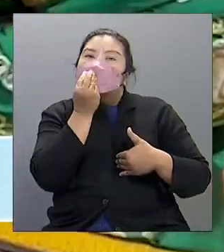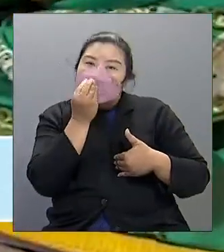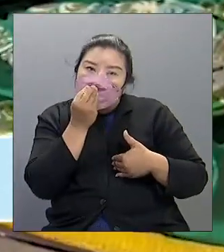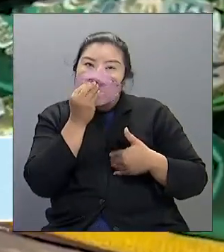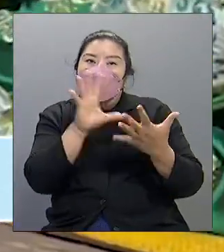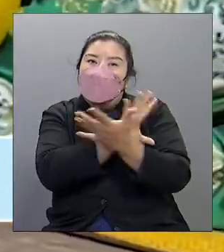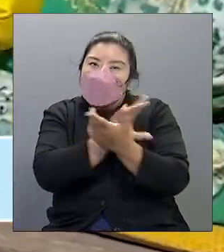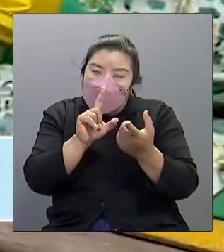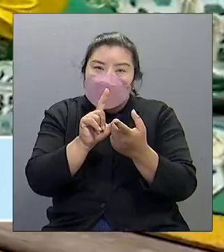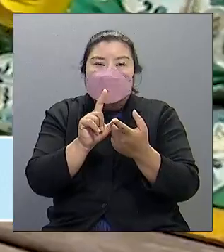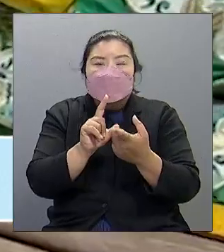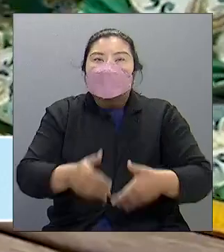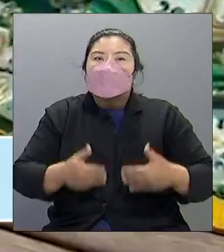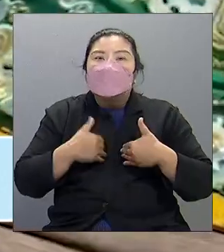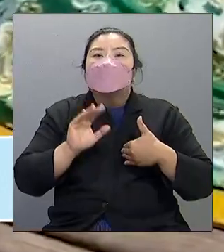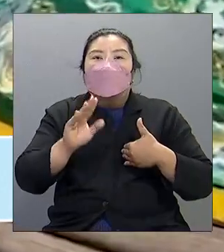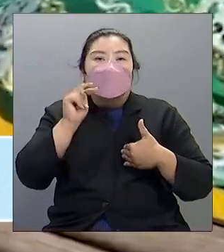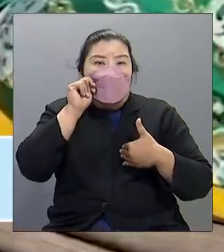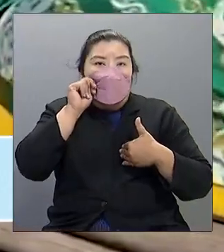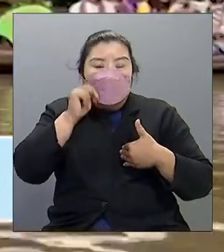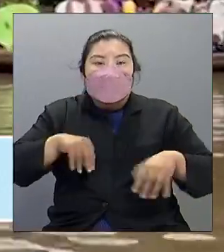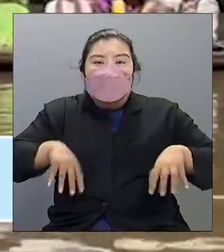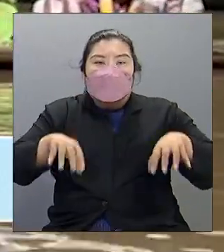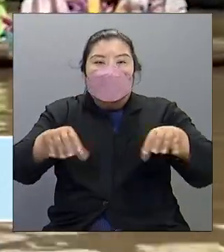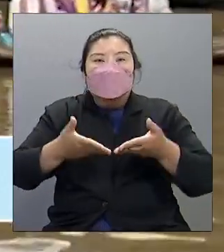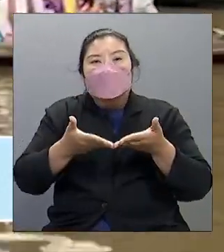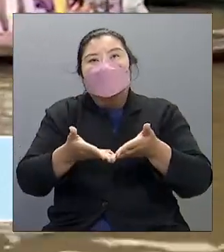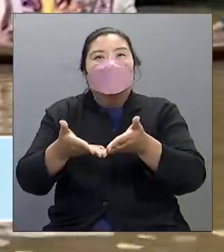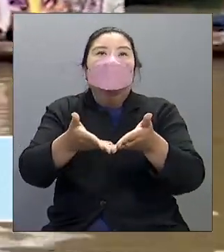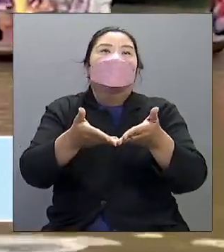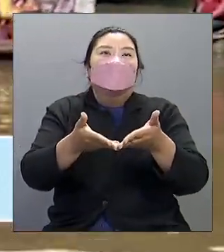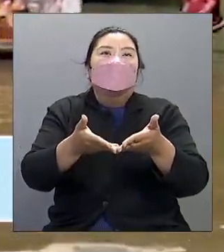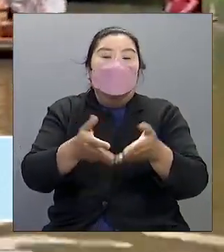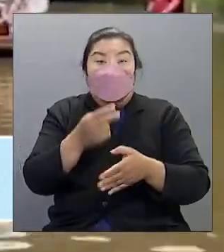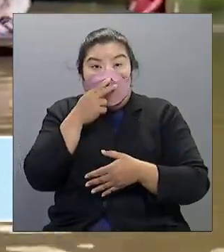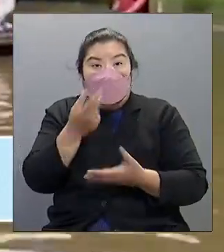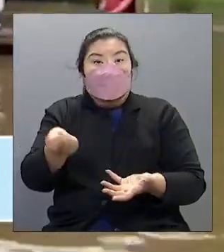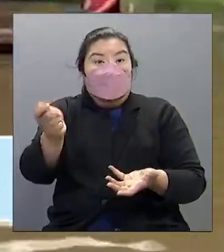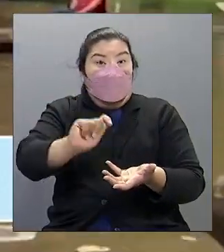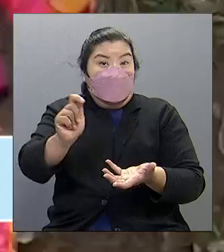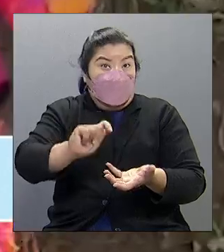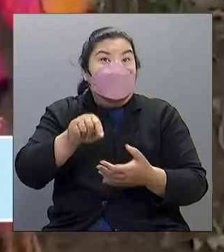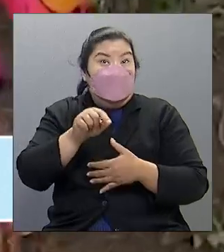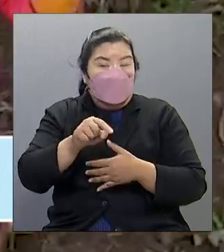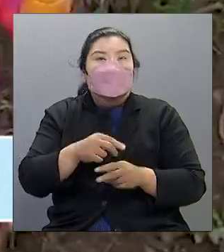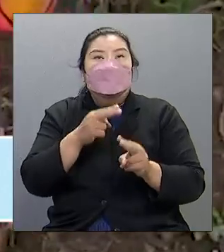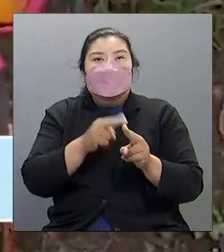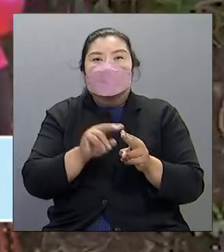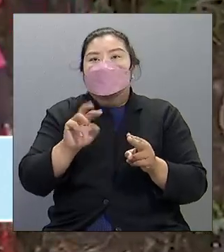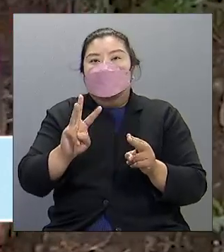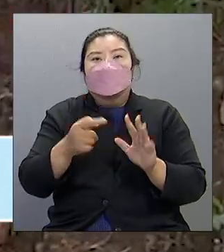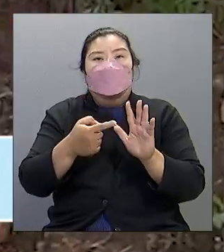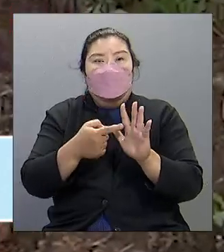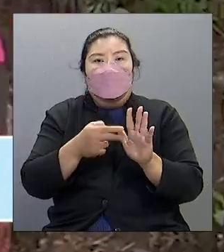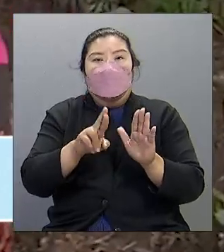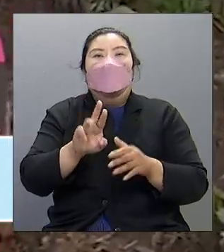วฒนธรรมะวิถีชีวิ ลมสองฝั่งแ่น้ำโลบุรีมีกิจกมตกบททเห็นนี้ วาลีภิษาจาร